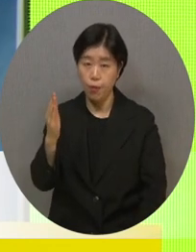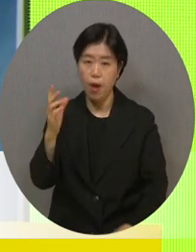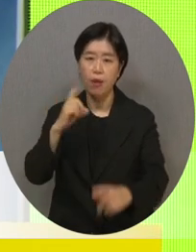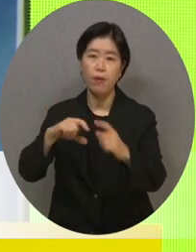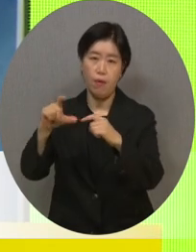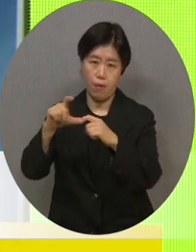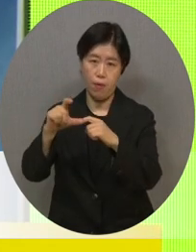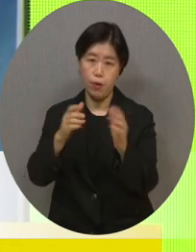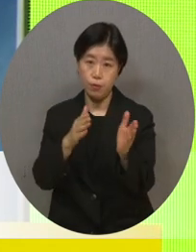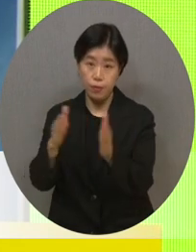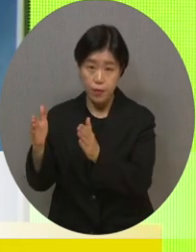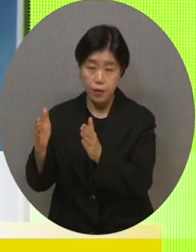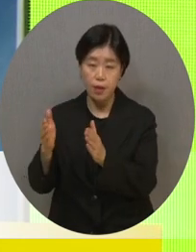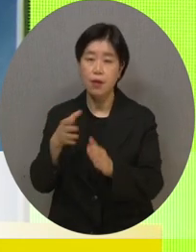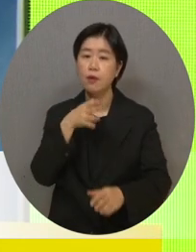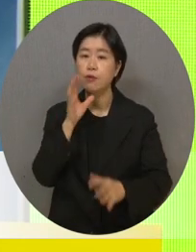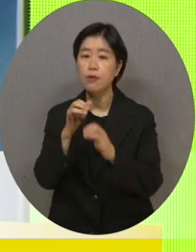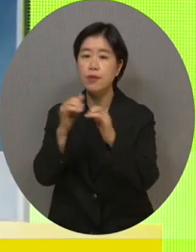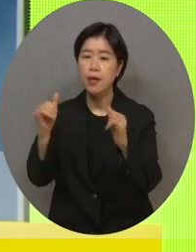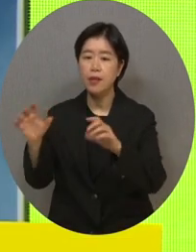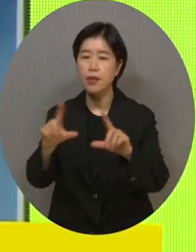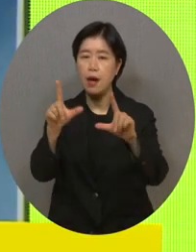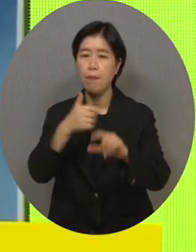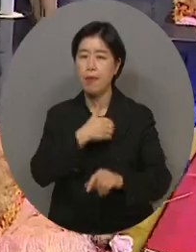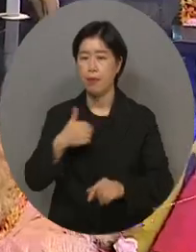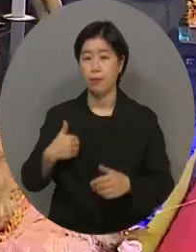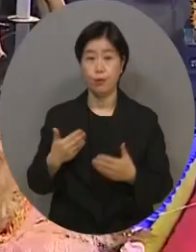어르신 삶의 만족도를 높이고자 합니다.